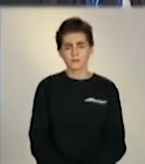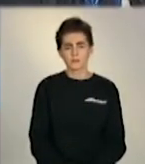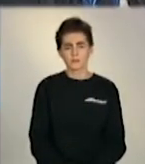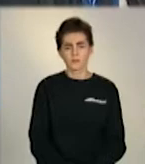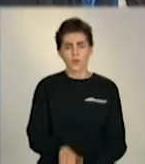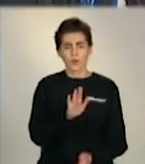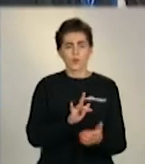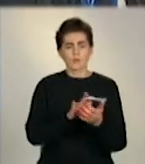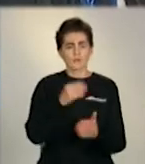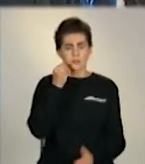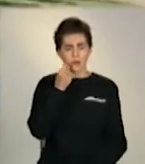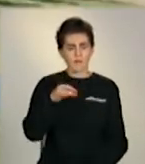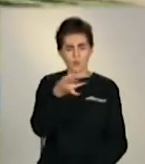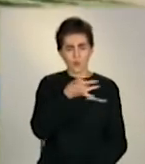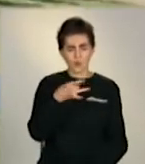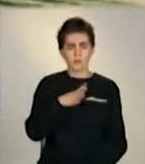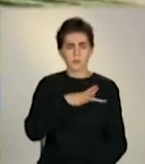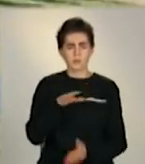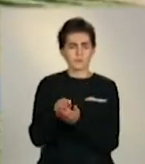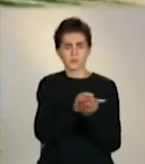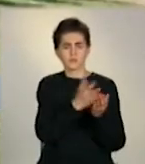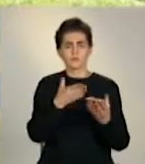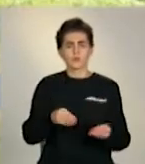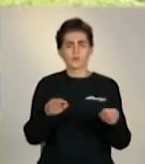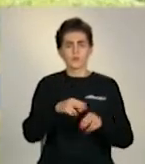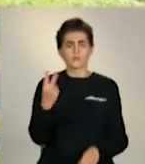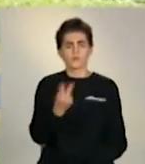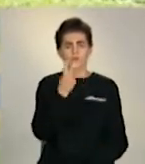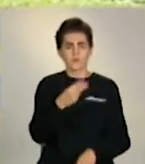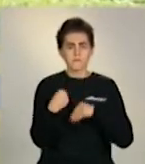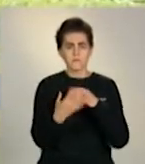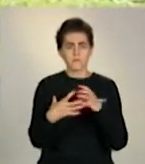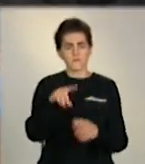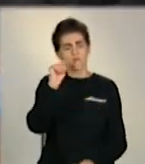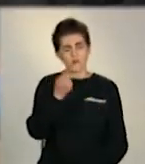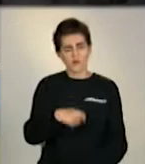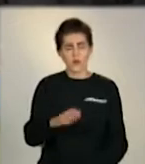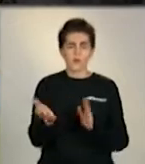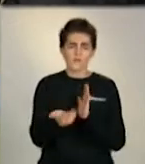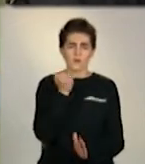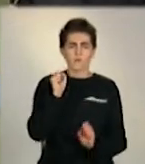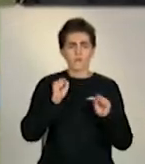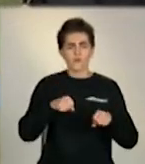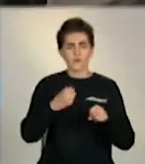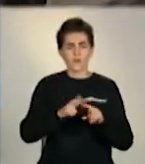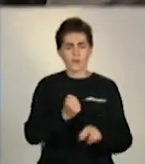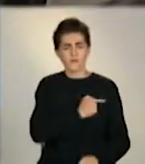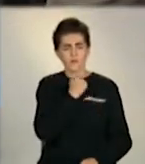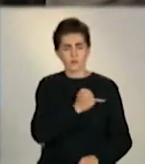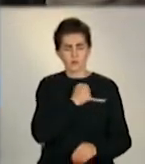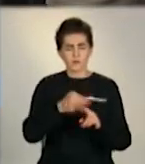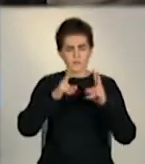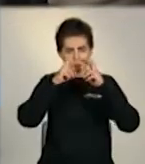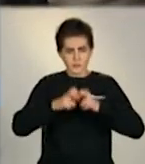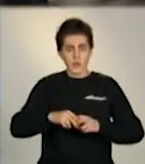У Слов'янському районі перепоховали останки воїнів Другої світової. Чи вдалося ідентифікувати бійців, які до